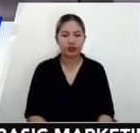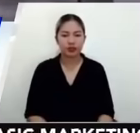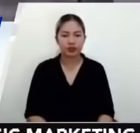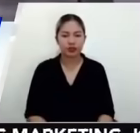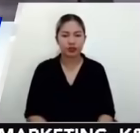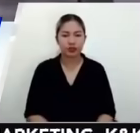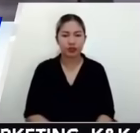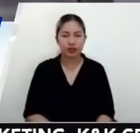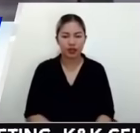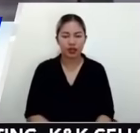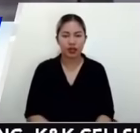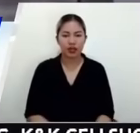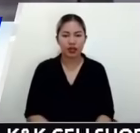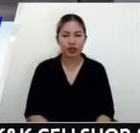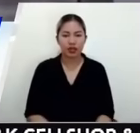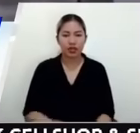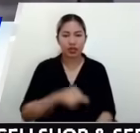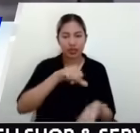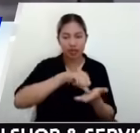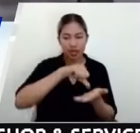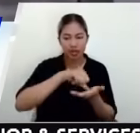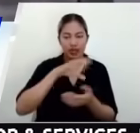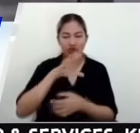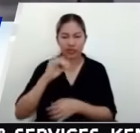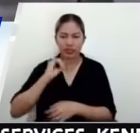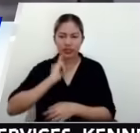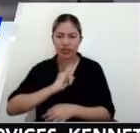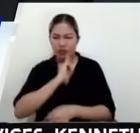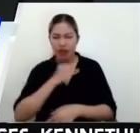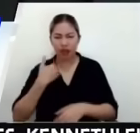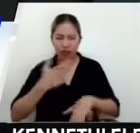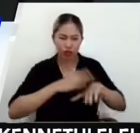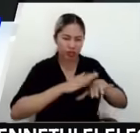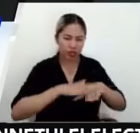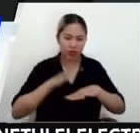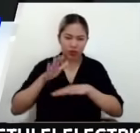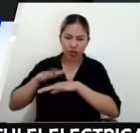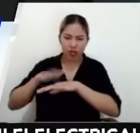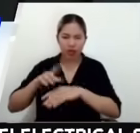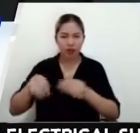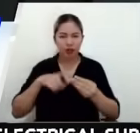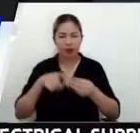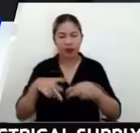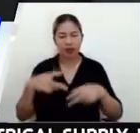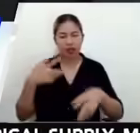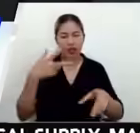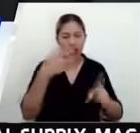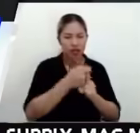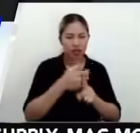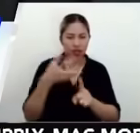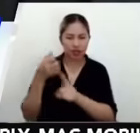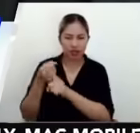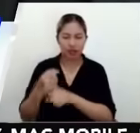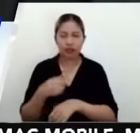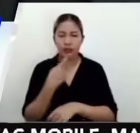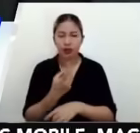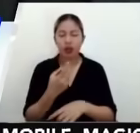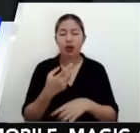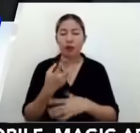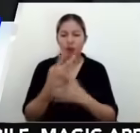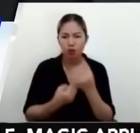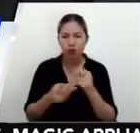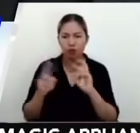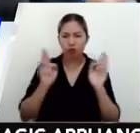nagbantaan ang Iran at Israel officials kaugnay sa mga pag-atake. Pareho raw silang handa na gantihan ang isa't